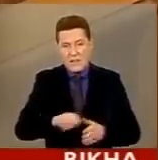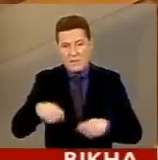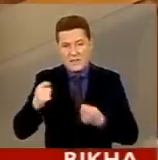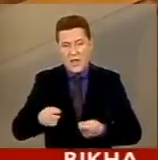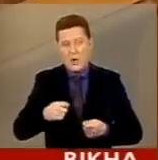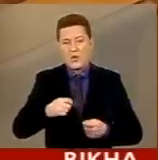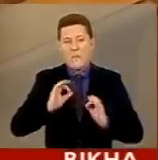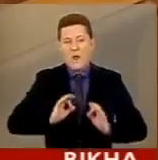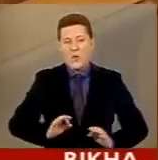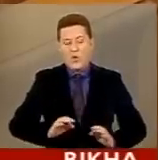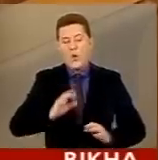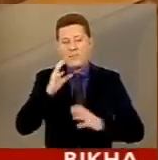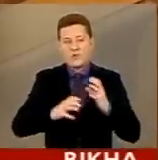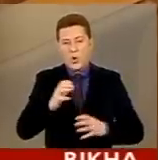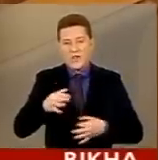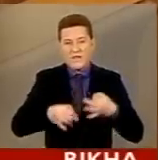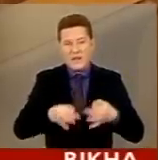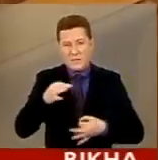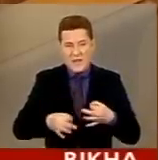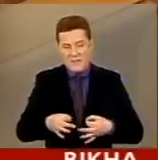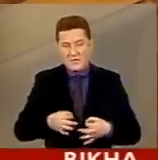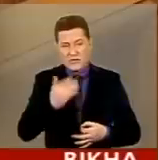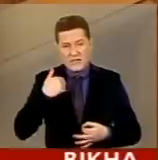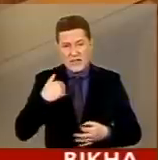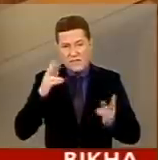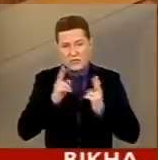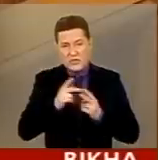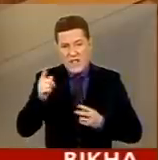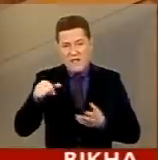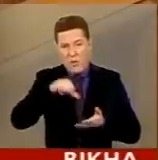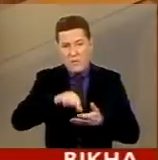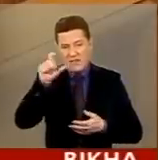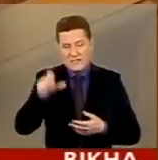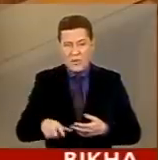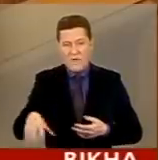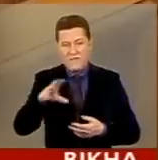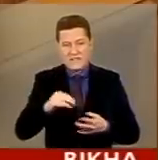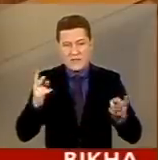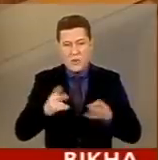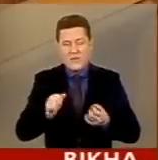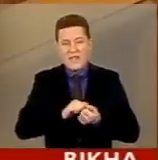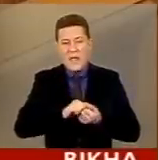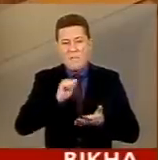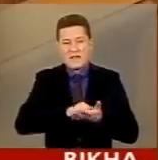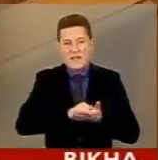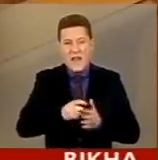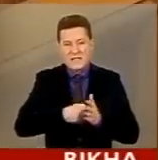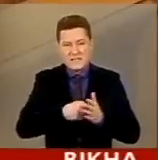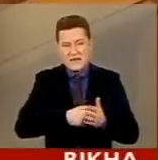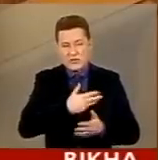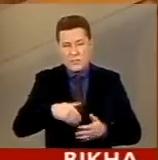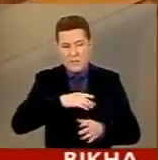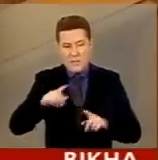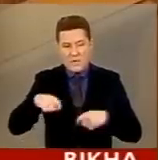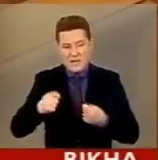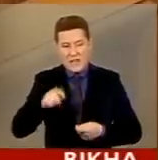І ми недавно зустрічалися з його представником. Всі необхідні матеріали слідчі ми передали туди, вони